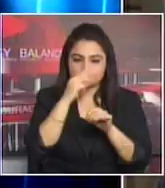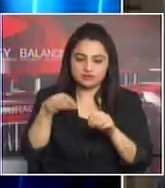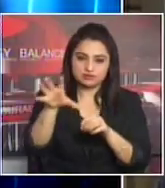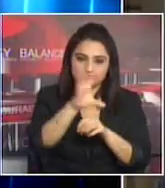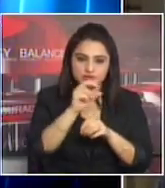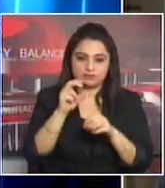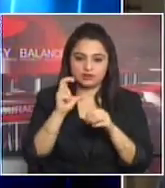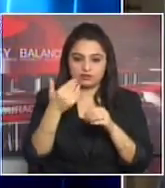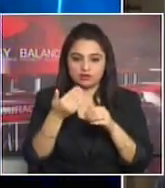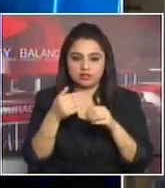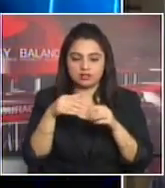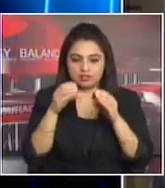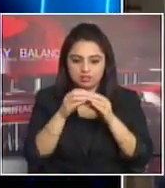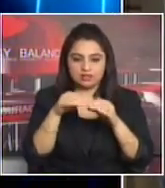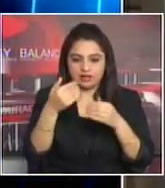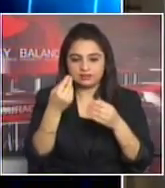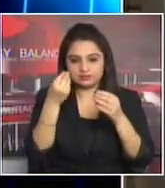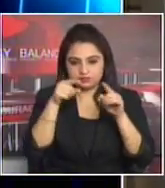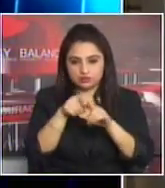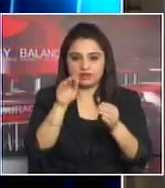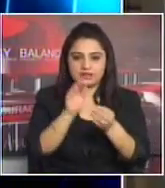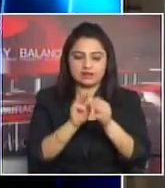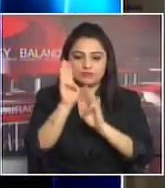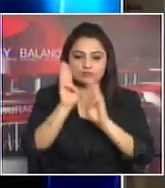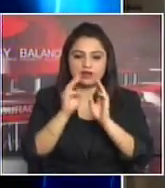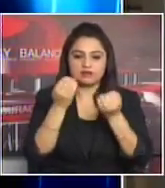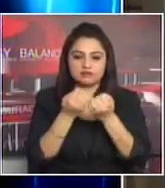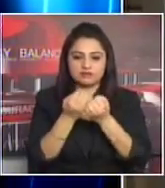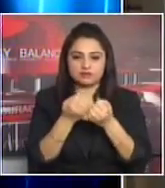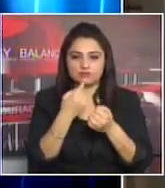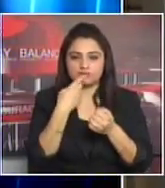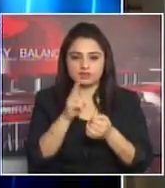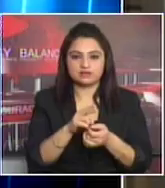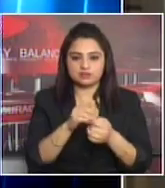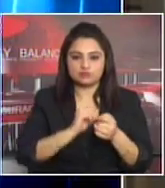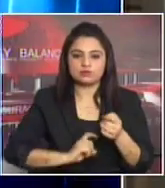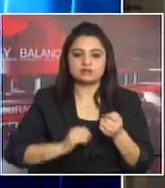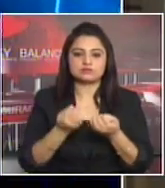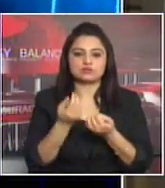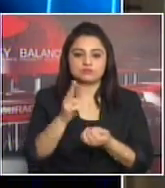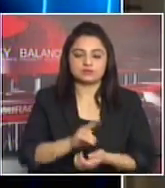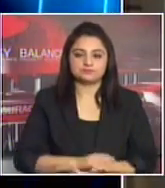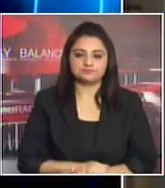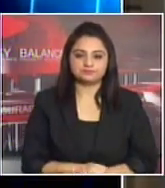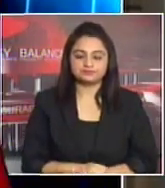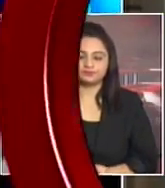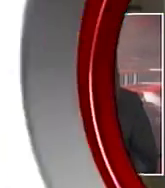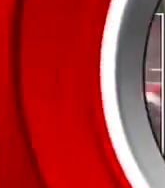सबै दललाई एउटै ठाउँमा राखेर मूल्याङ्कन गर्ने गरिएको भन्दै गुनासो गर्नुभयो।